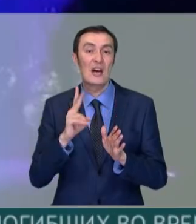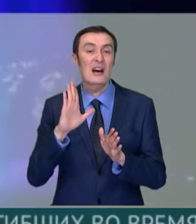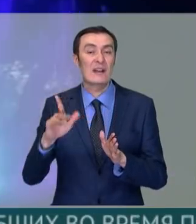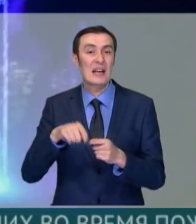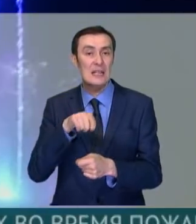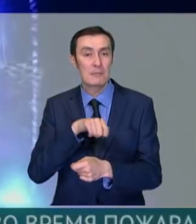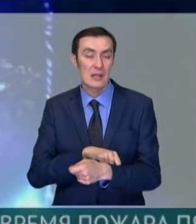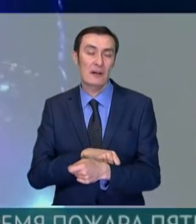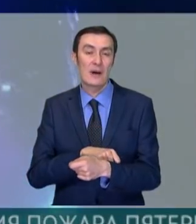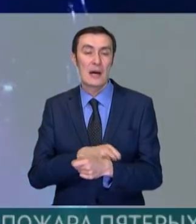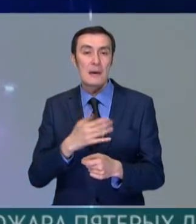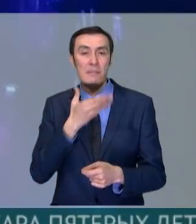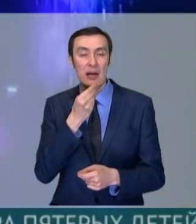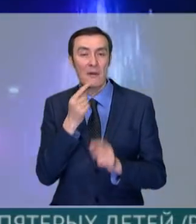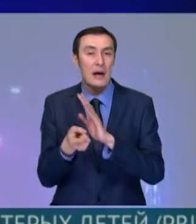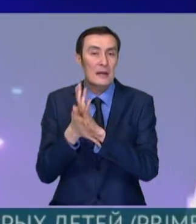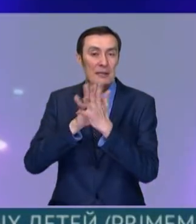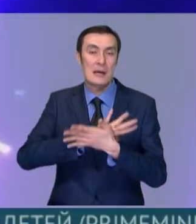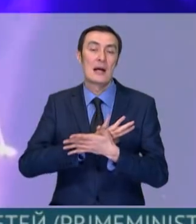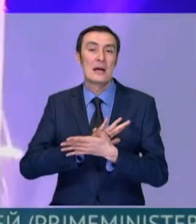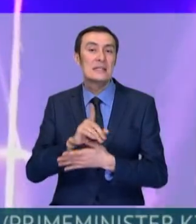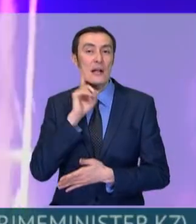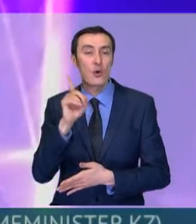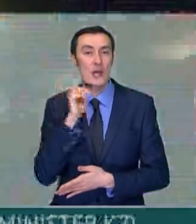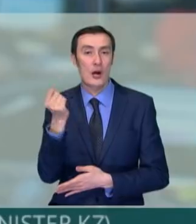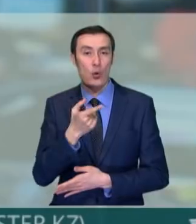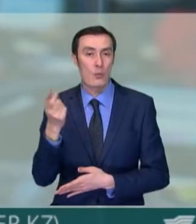80 тысяч квадратных метров переливается зелено-голубое северное сияние.